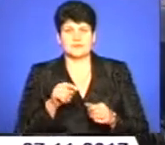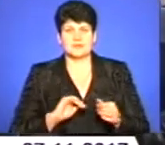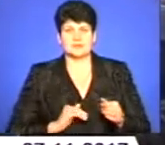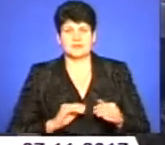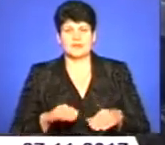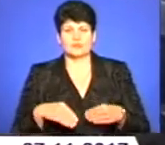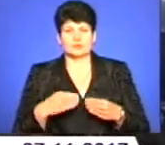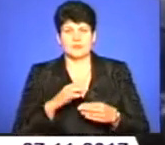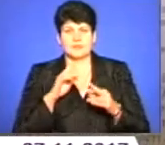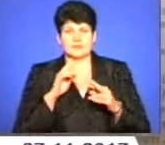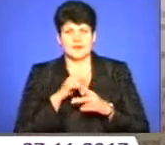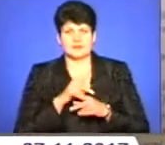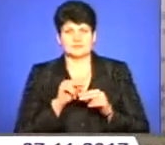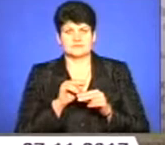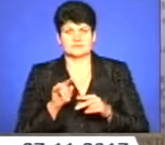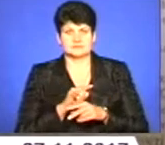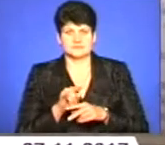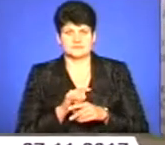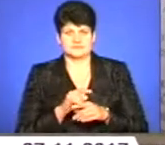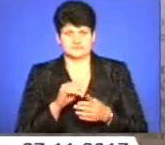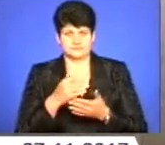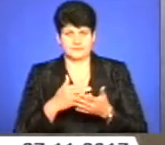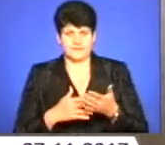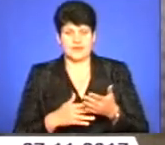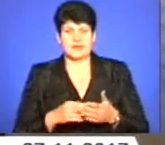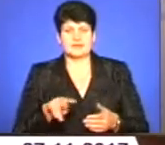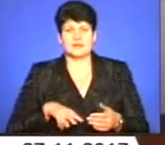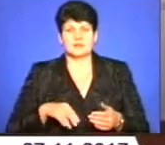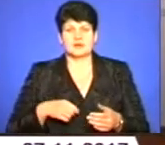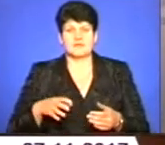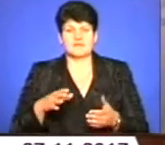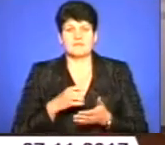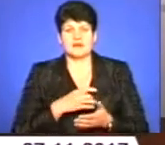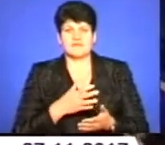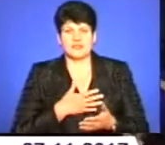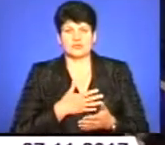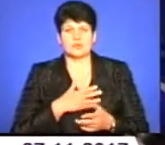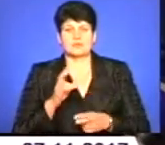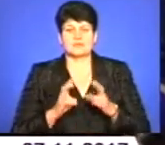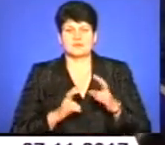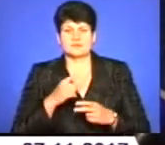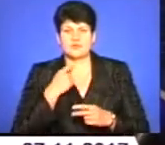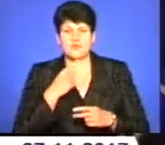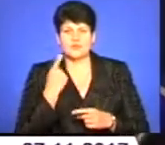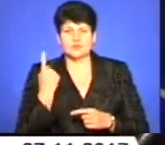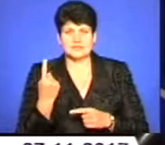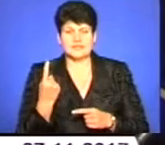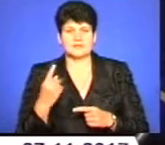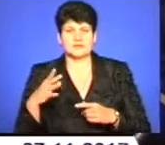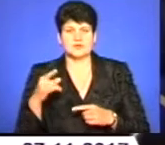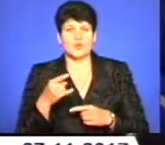які подають недостовірні дані та документи. Директор приватного підприємства «Гусятин Автопасаж» каже, один з перевізників на